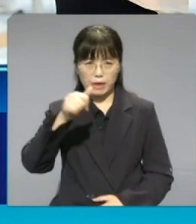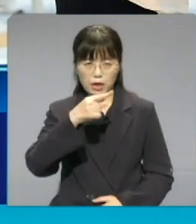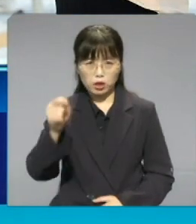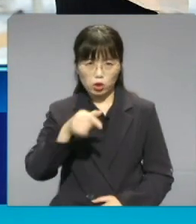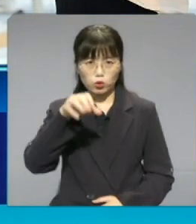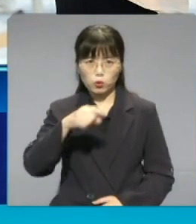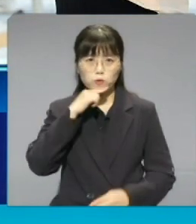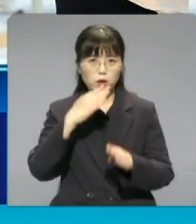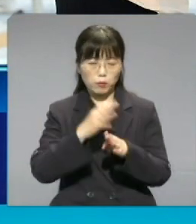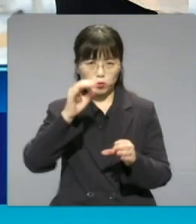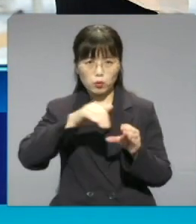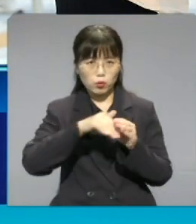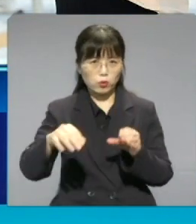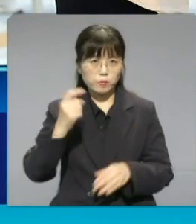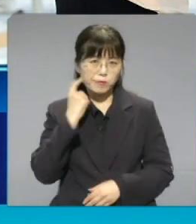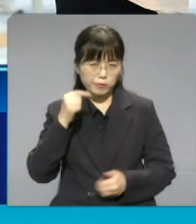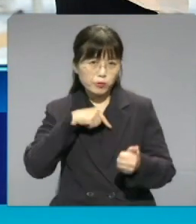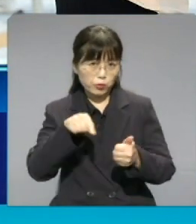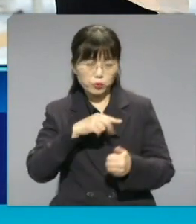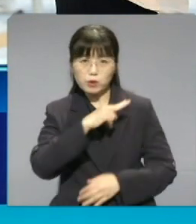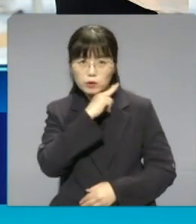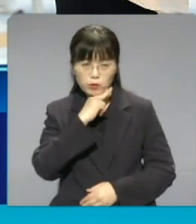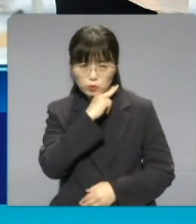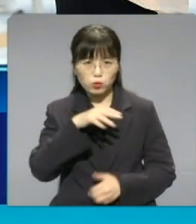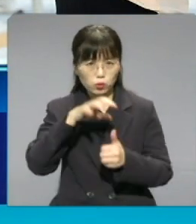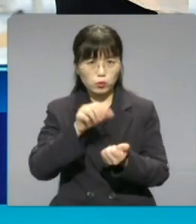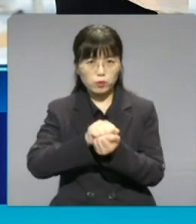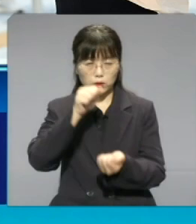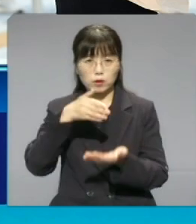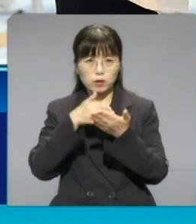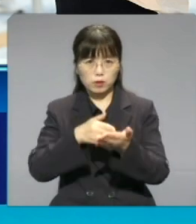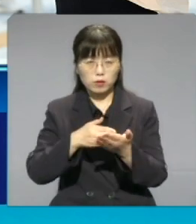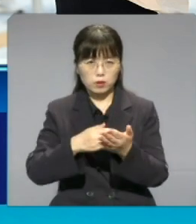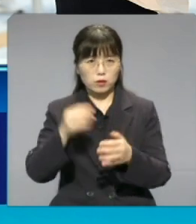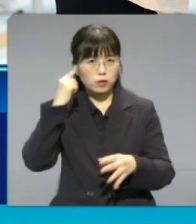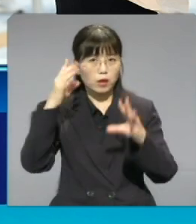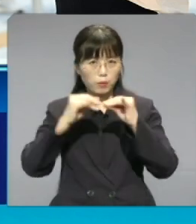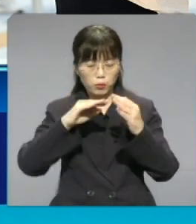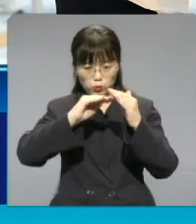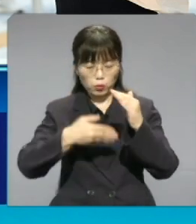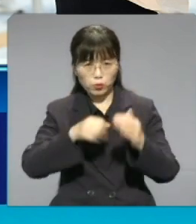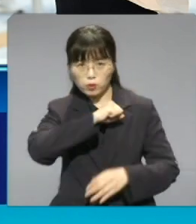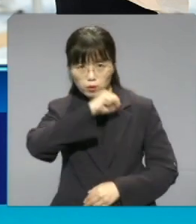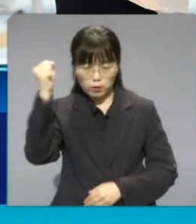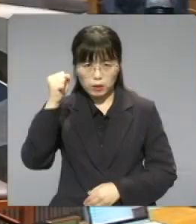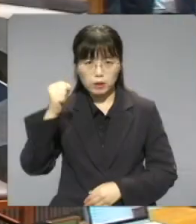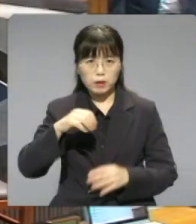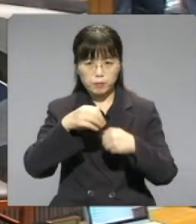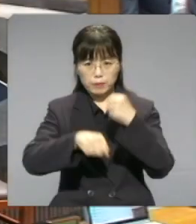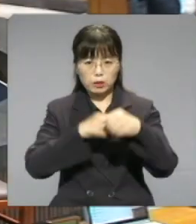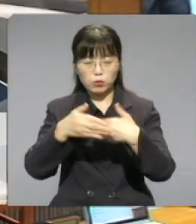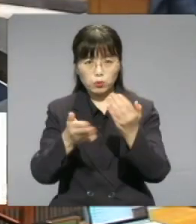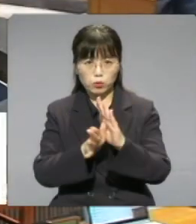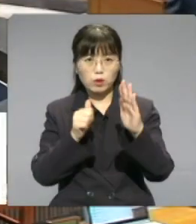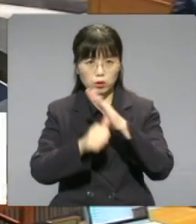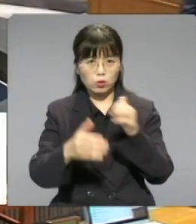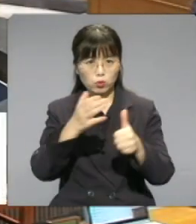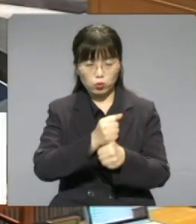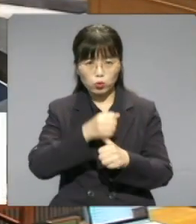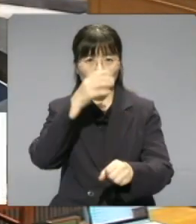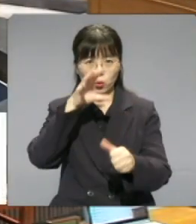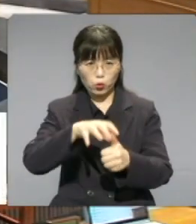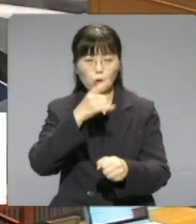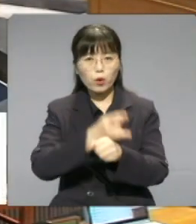백현동 대북송금 미중교사 의혹 등으로 구속영장에 청구돼 국회에서 체포 동의안이 가결된 이재명 민주당 대표의 구속 여부가